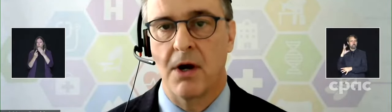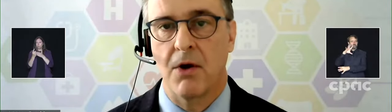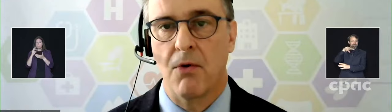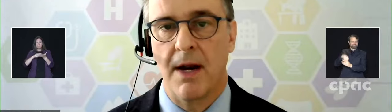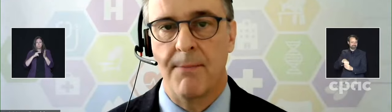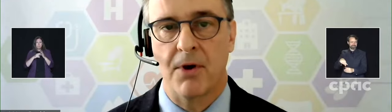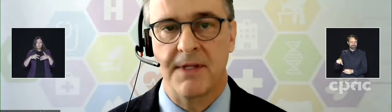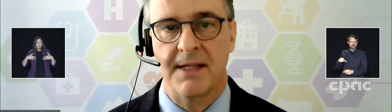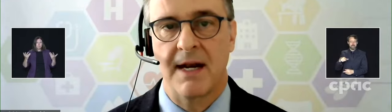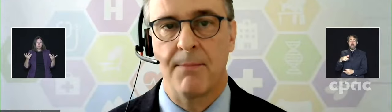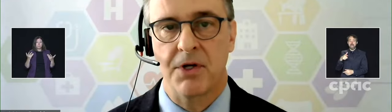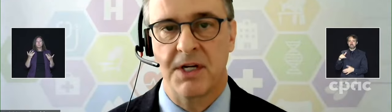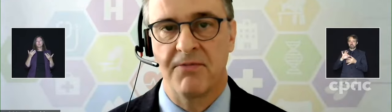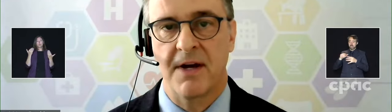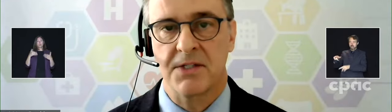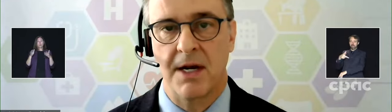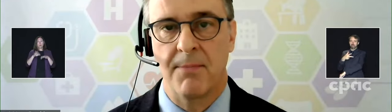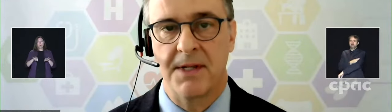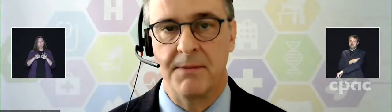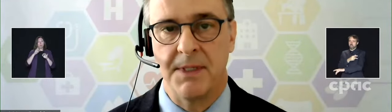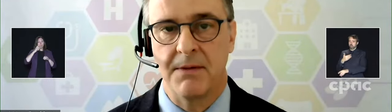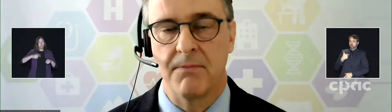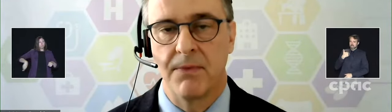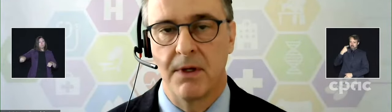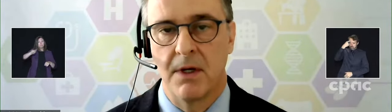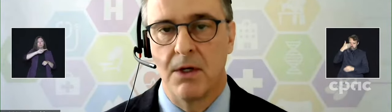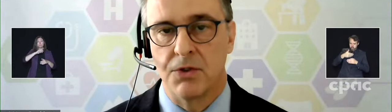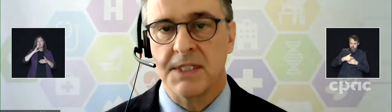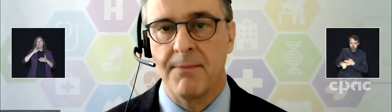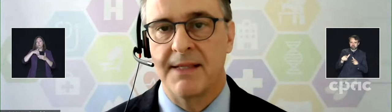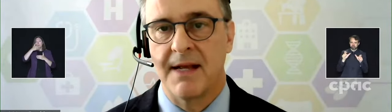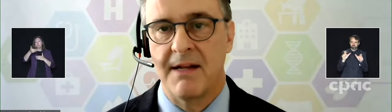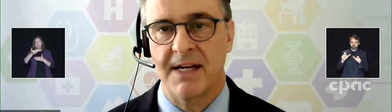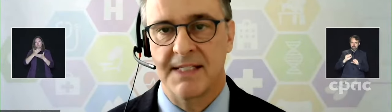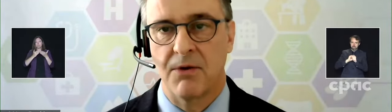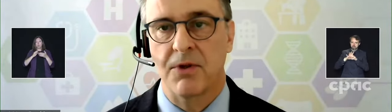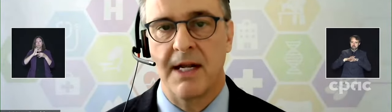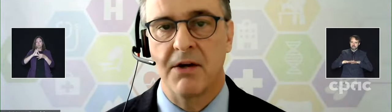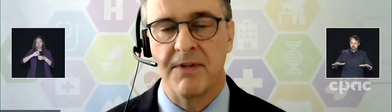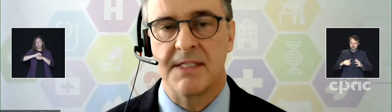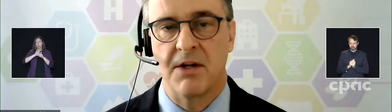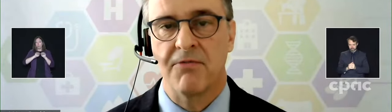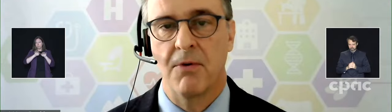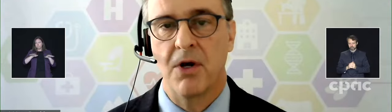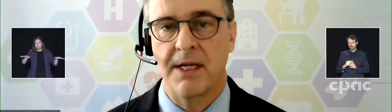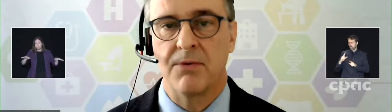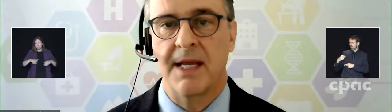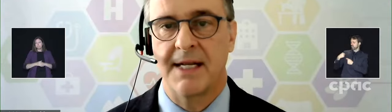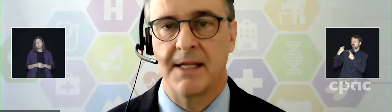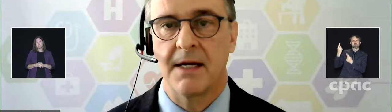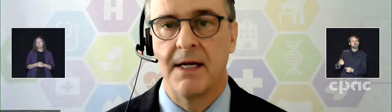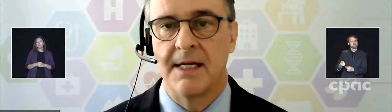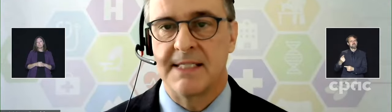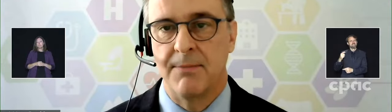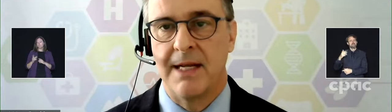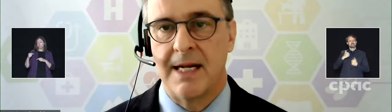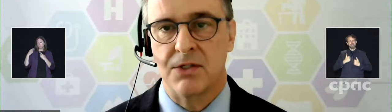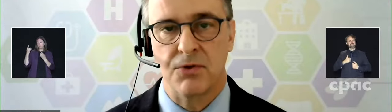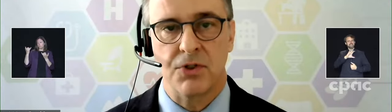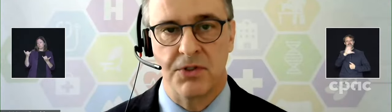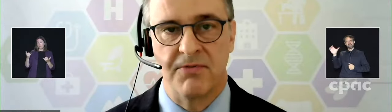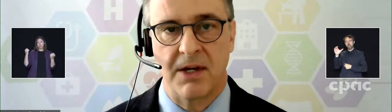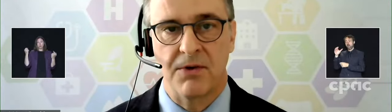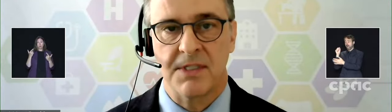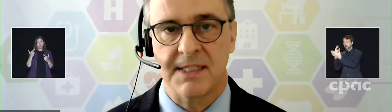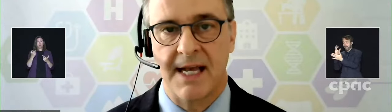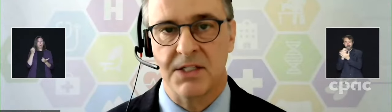important dans la prochaine phase de la pandémie. Jusqu'à maintenant, les vaccins contre la COVID-19 homologués au Canada ciblaient la souche